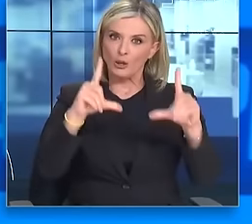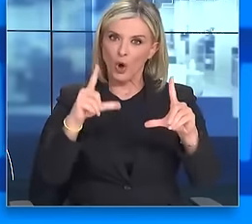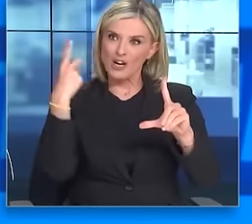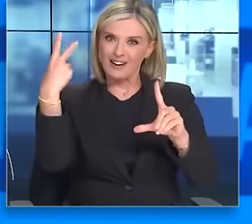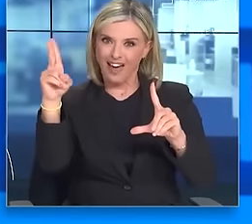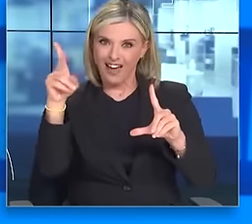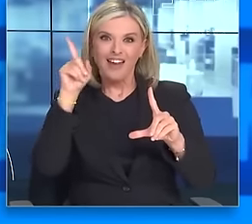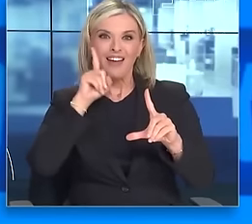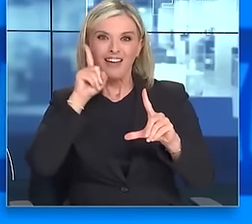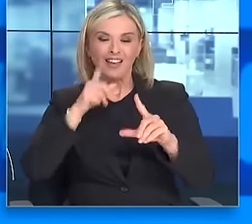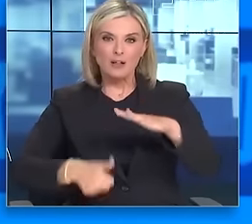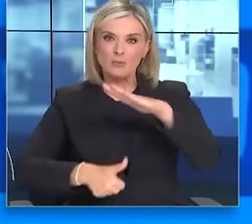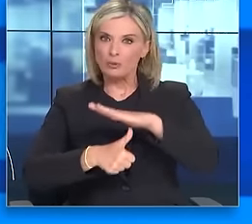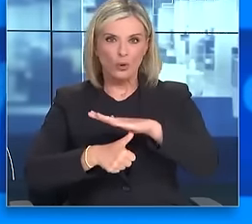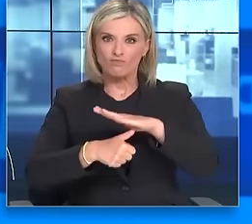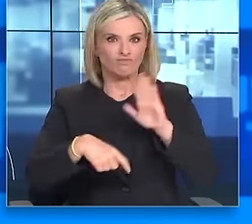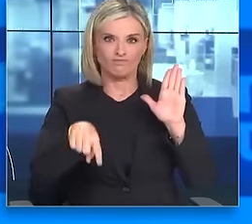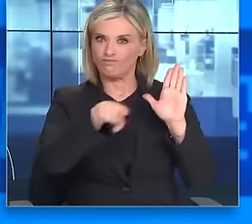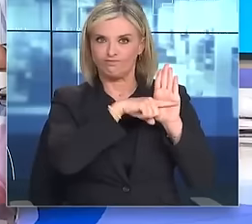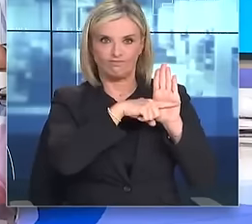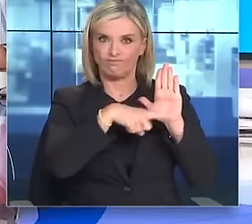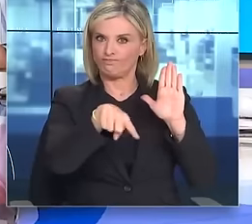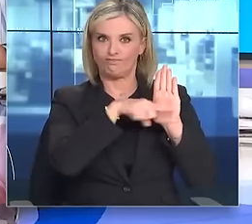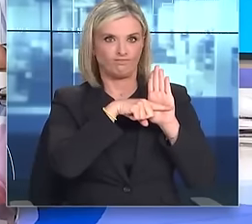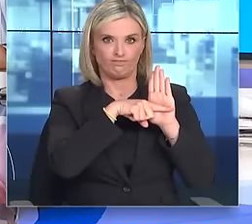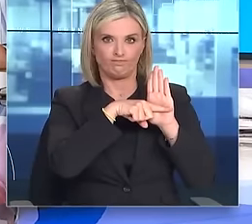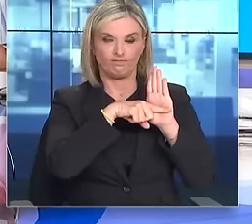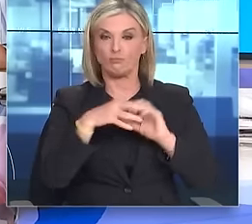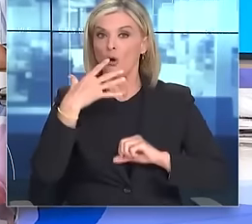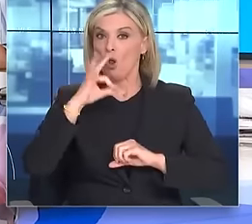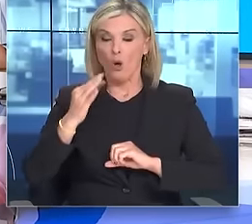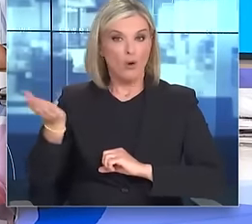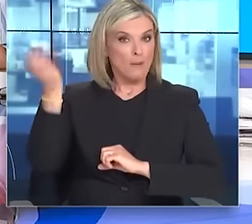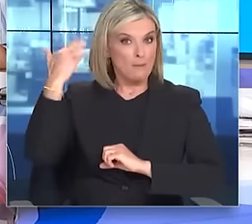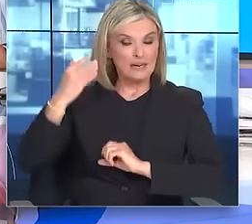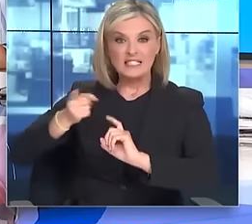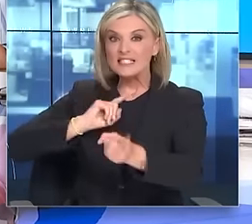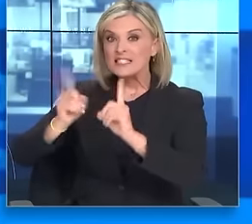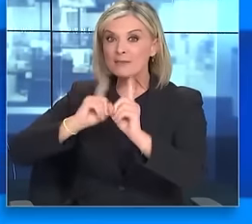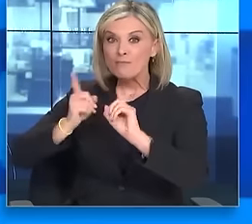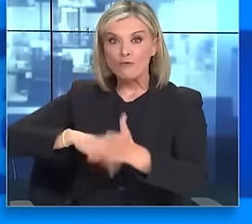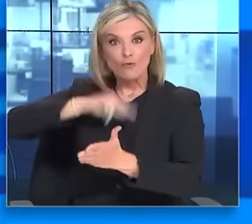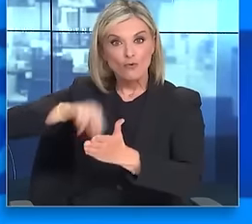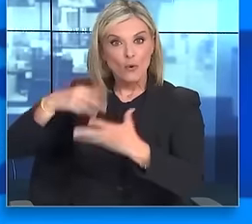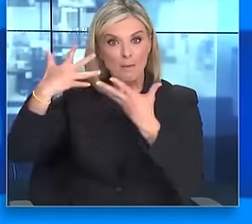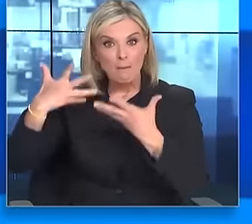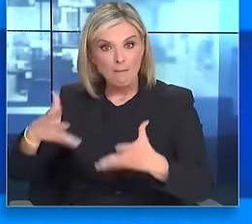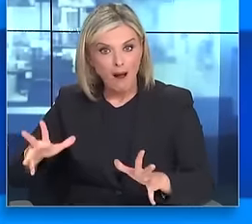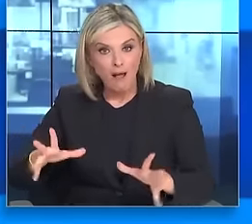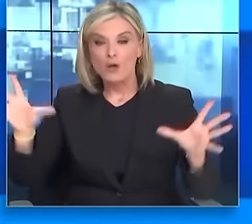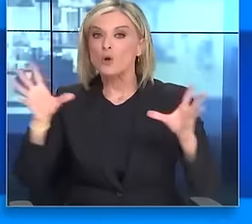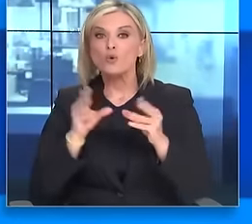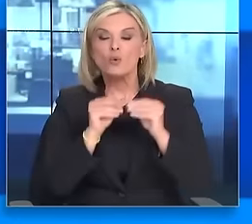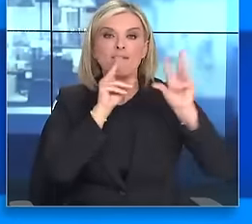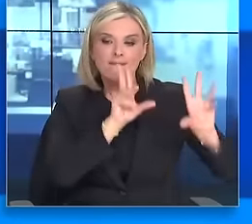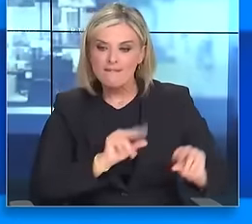Στον πυρήνα της συμφωνίας των Πρεσπών βρισκόταν η έννοια της ενιαίας